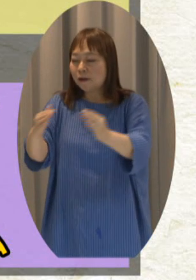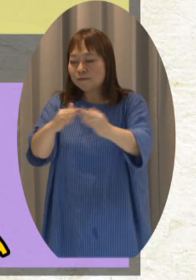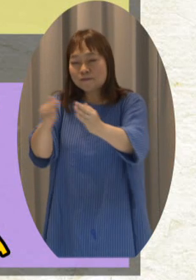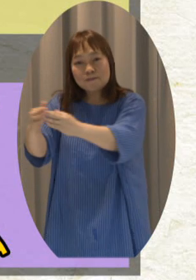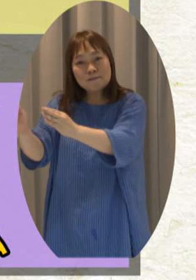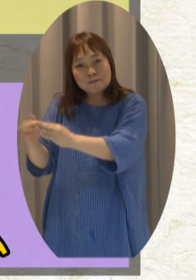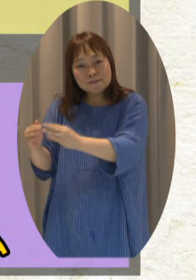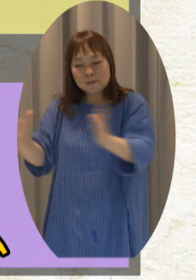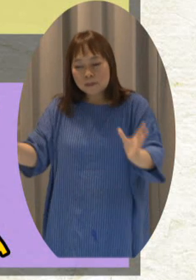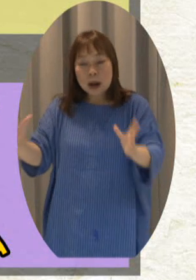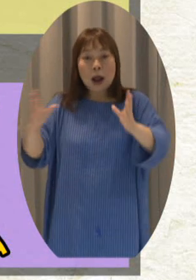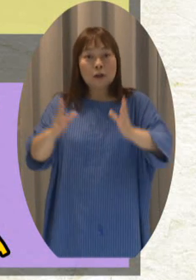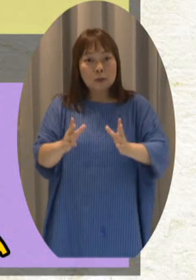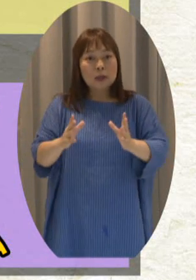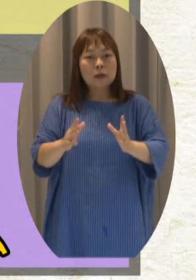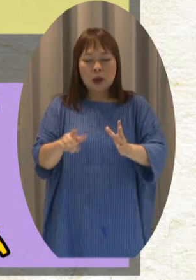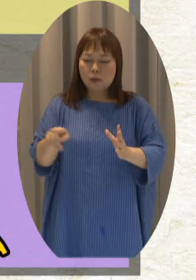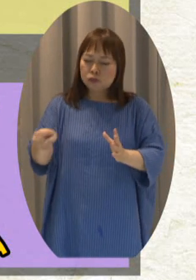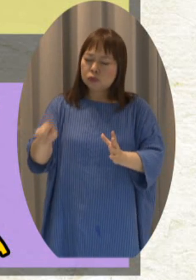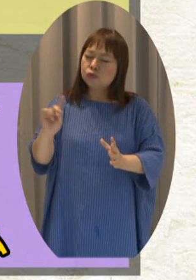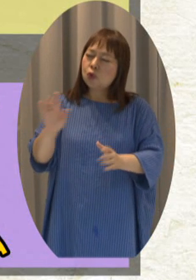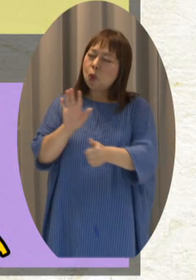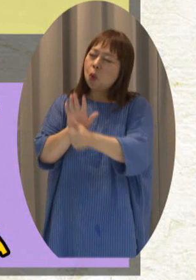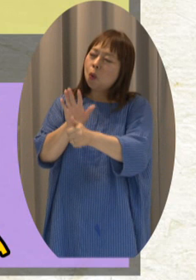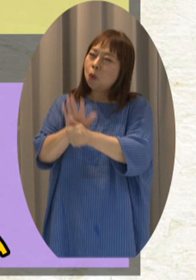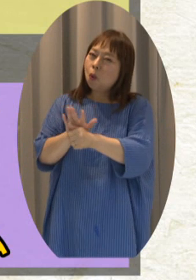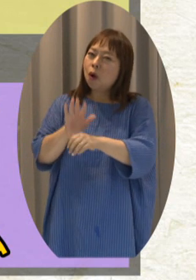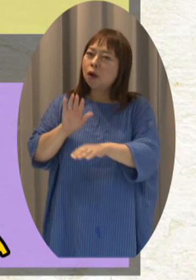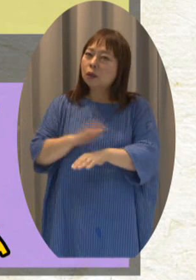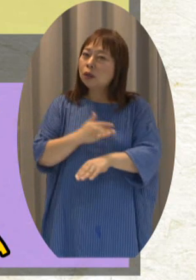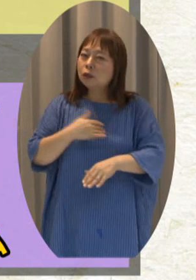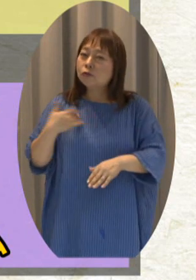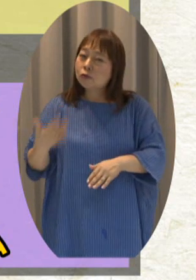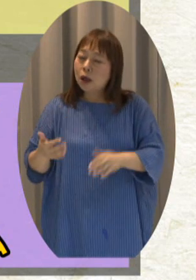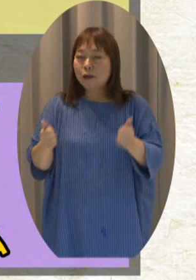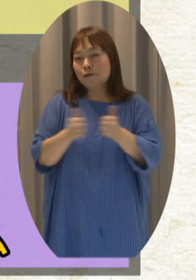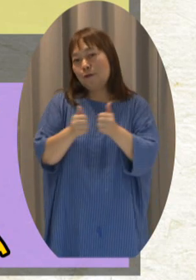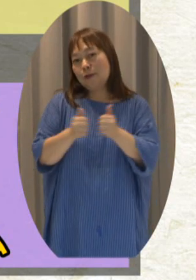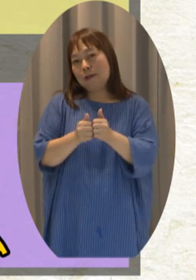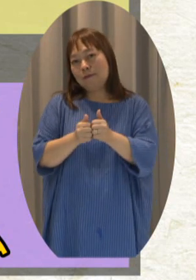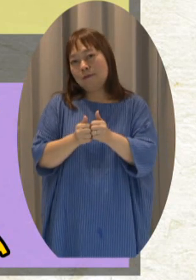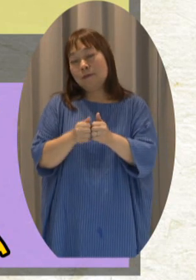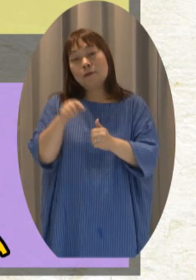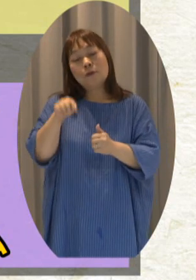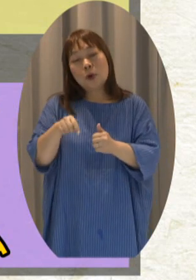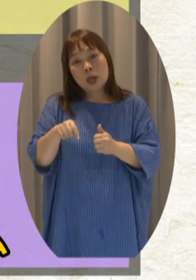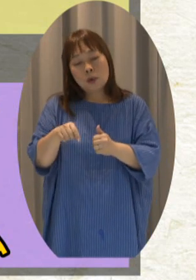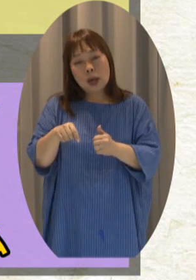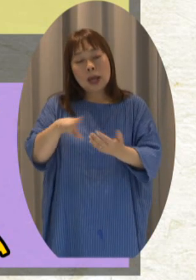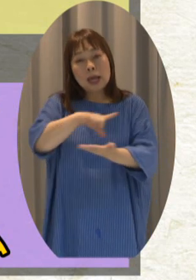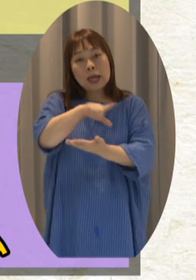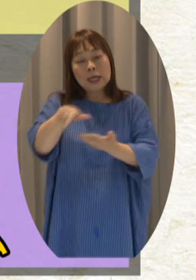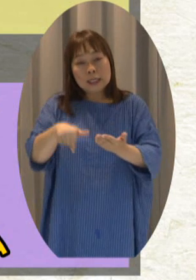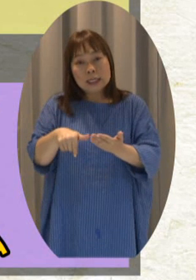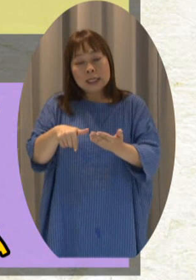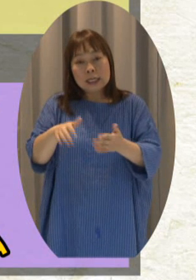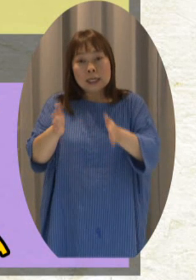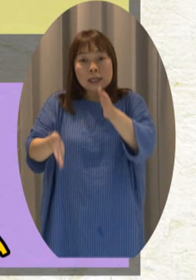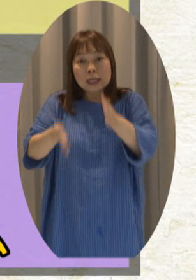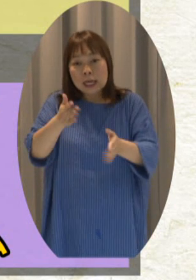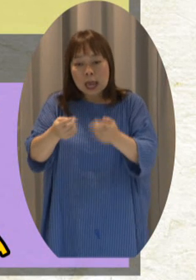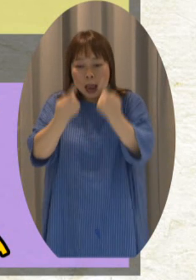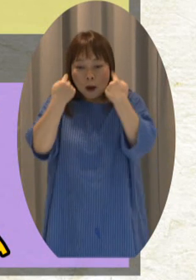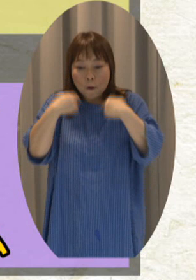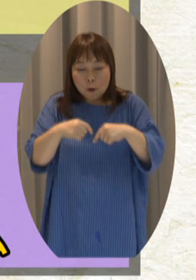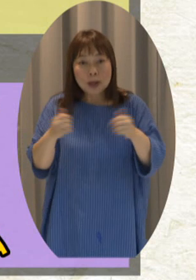どが集まって、どんな手助けができるかを相談します。 これを地域ケア個別会議と